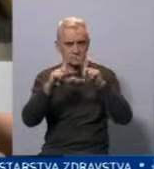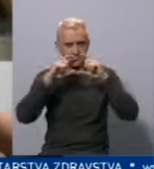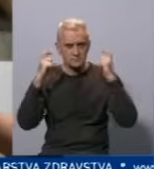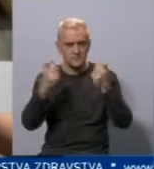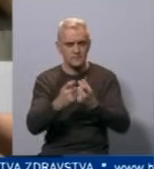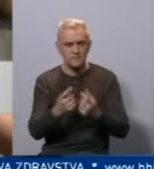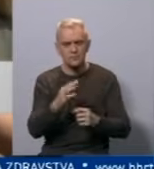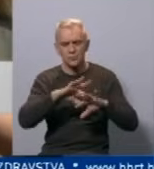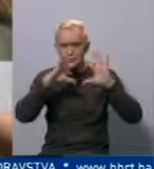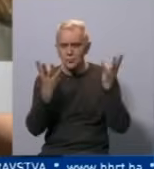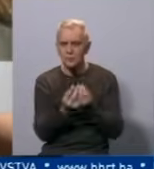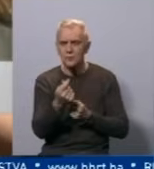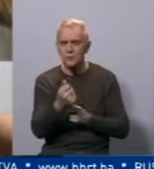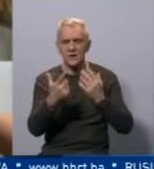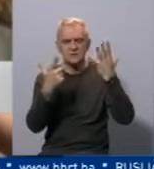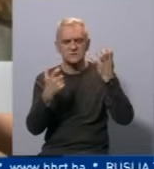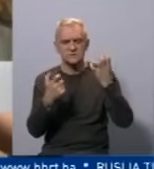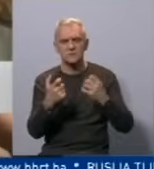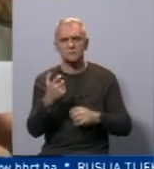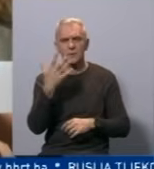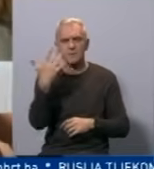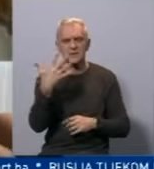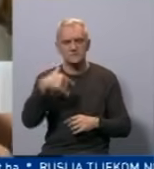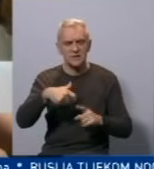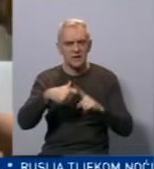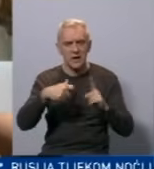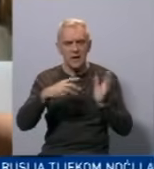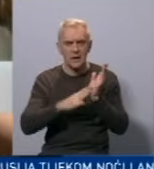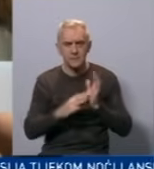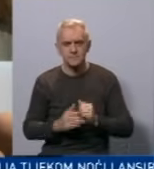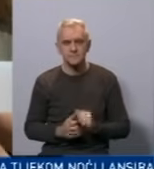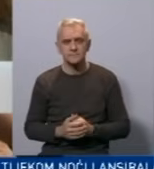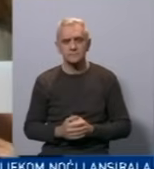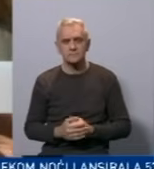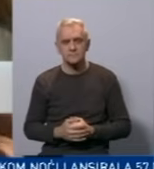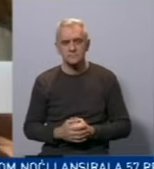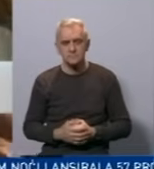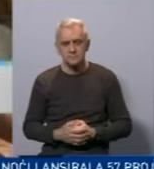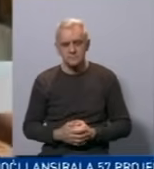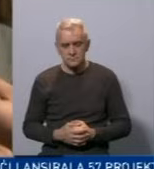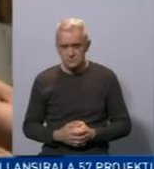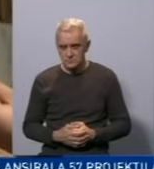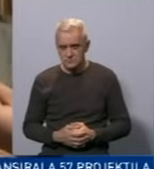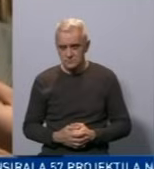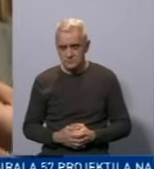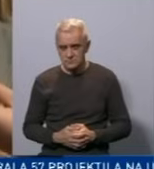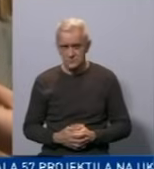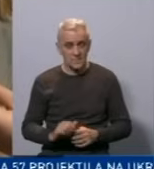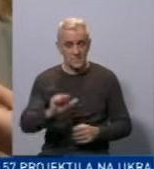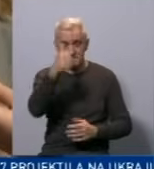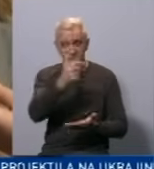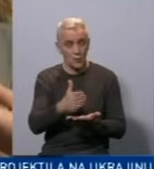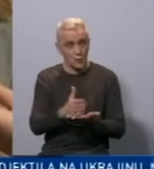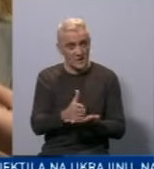ukupnom iznosu od 750.000 konvertibilnih maraka, da je za prvu